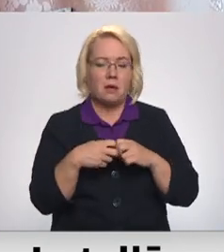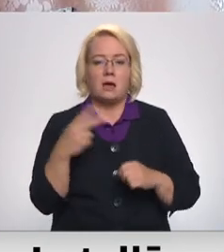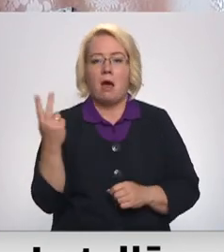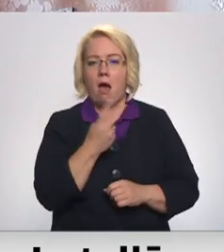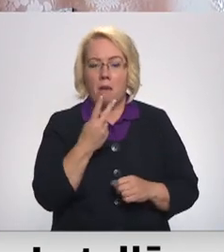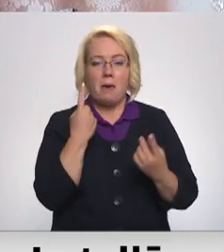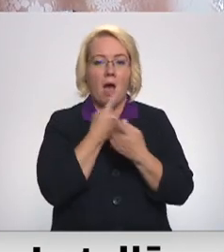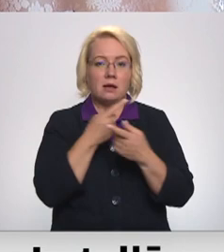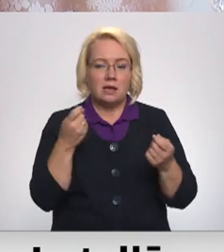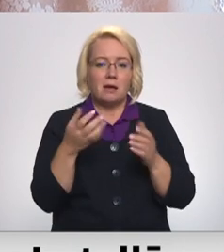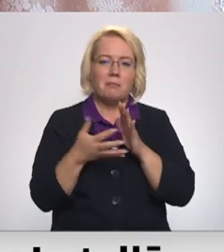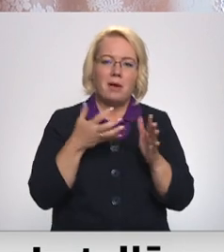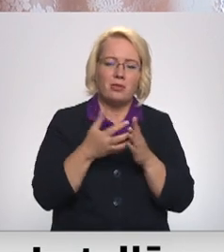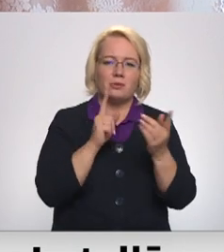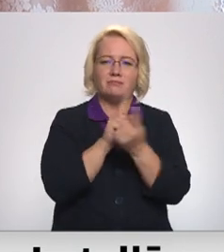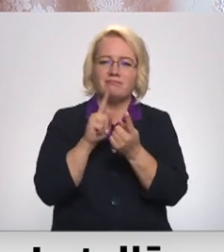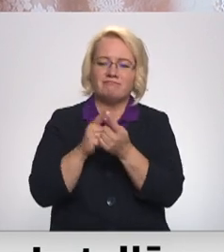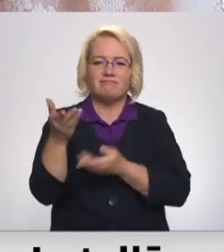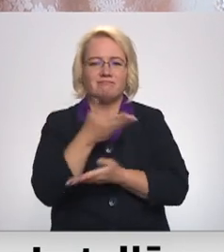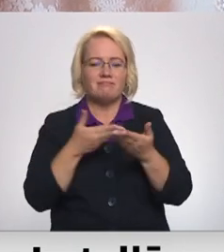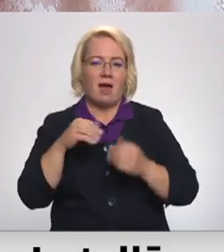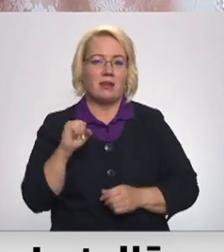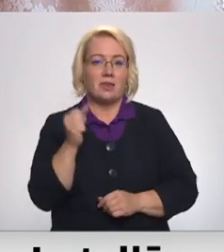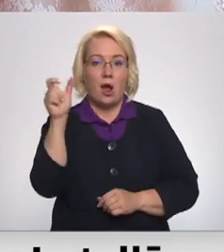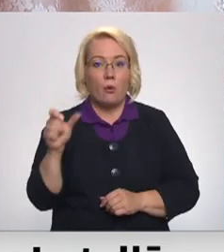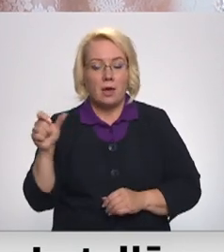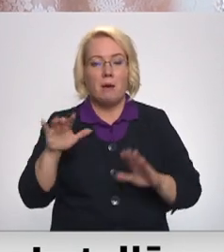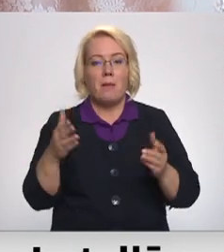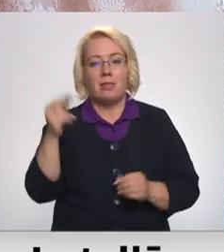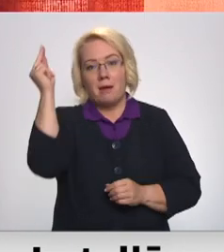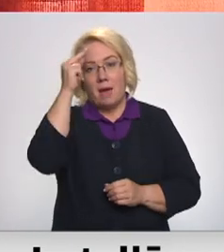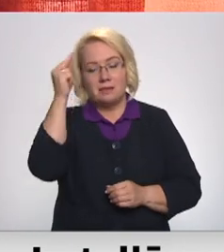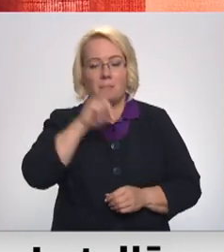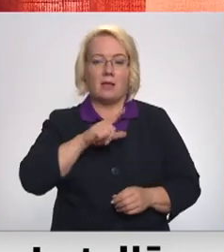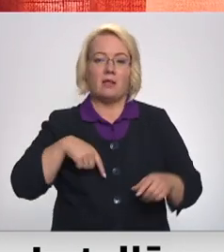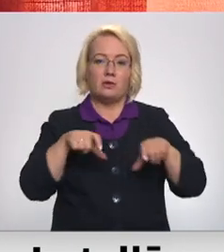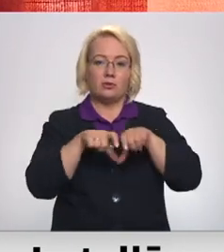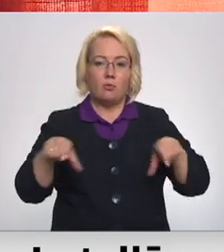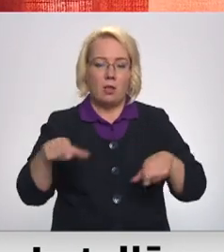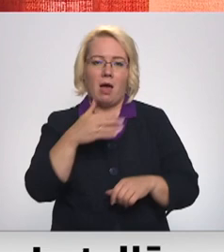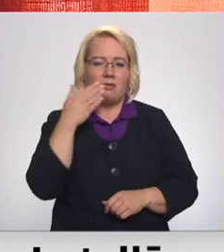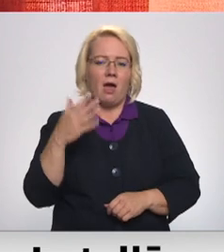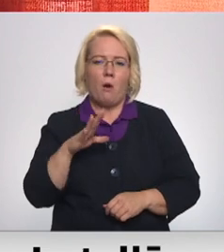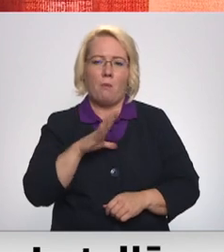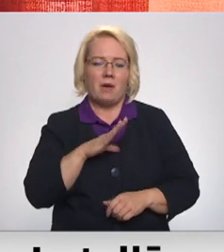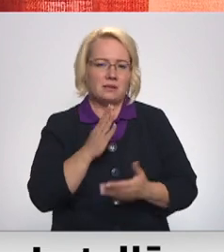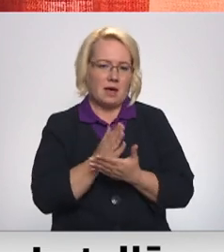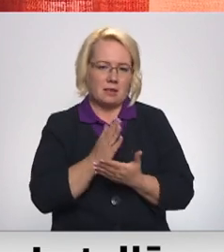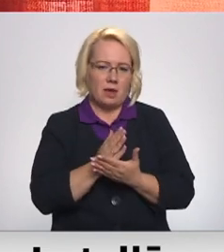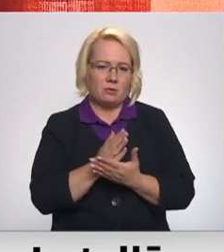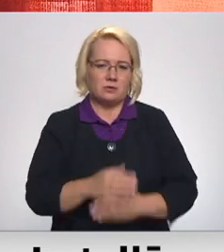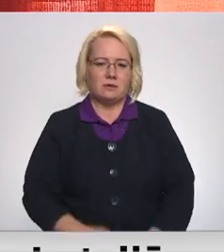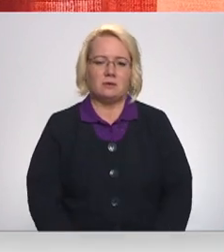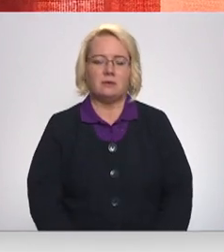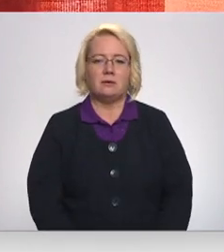gan atzīst, ka pietrūkst saskarsmes ar draugiem. Tomēr mācībām Latvijas skolā Timofejs nesot bijis gatavs. Galvenais, ka